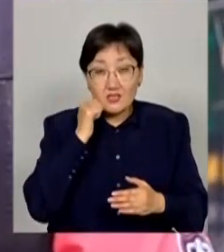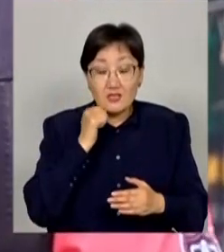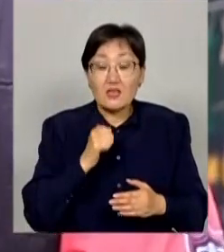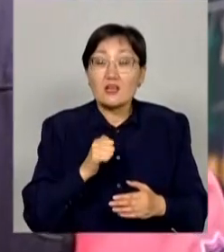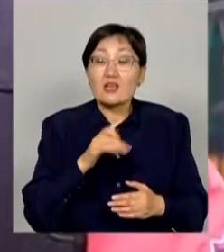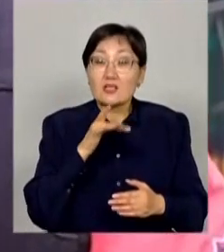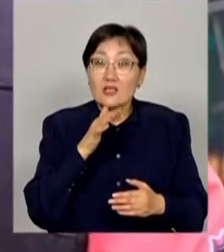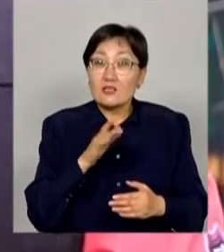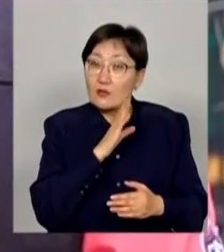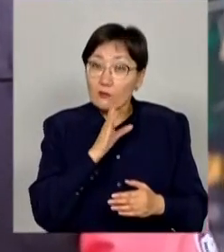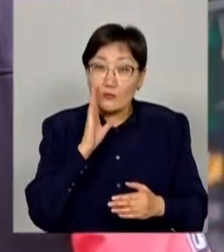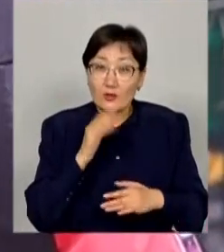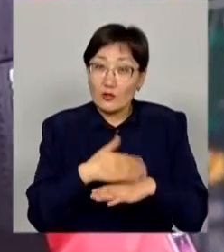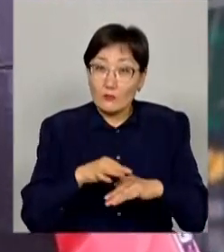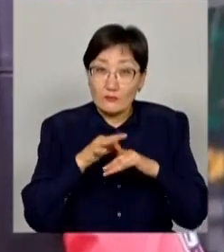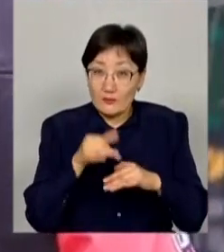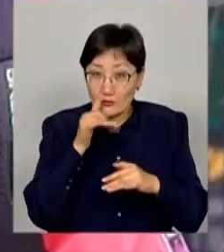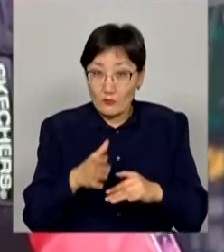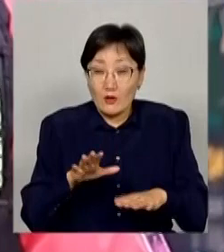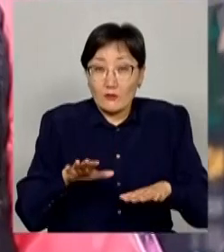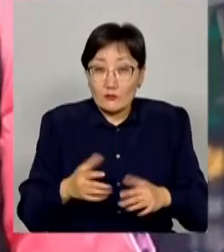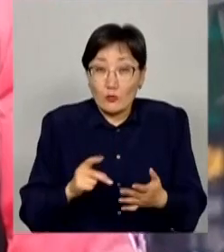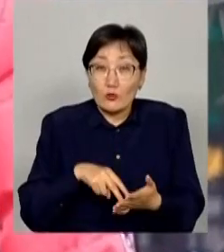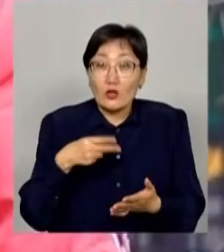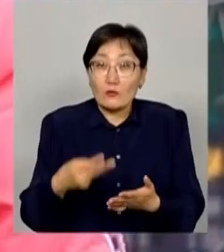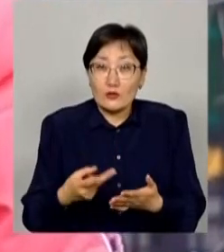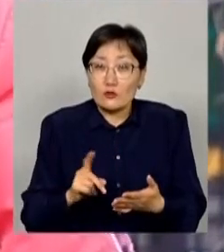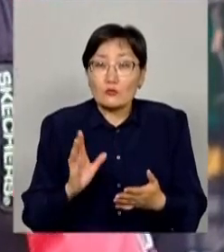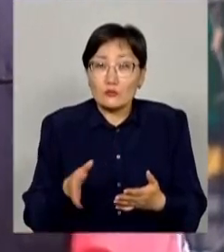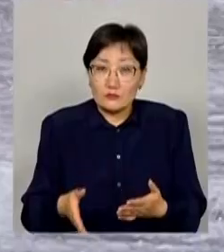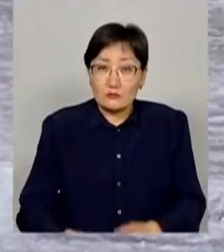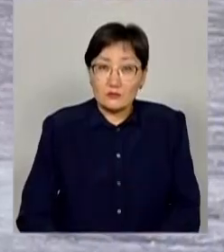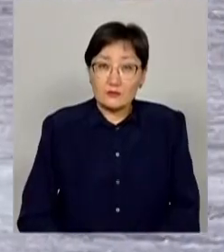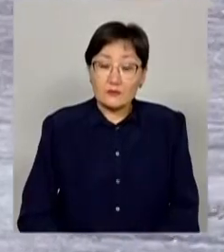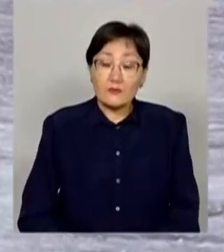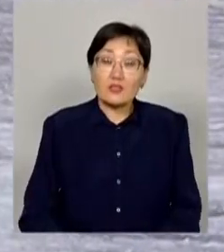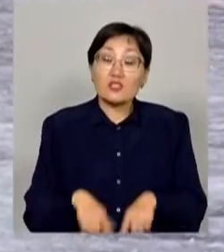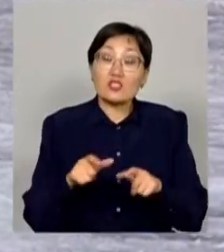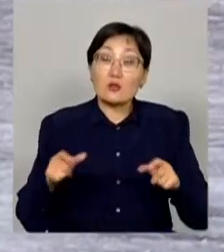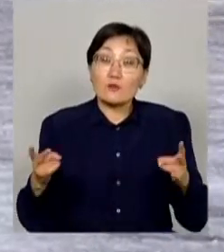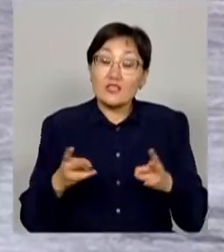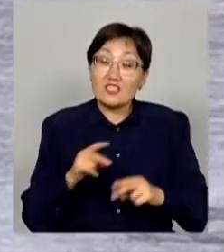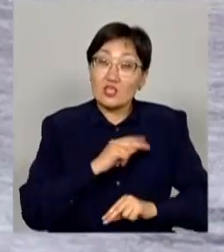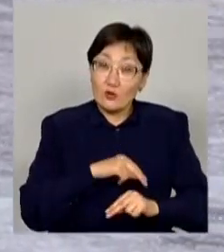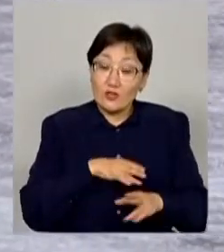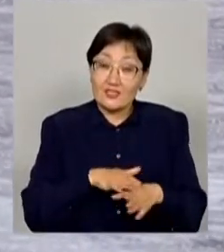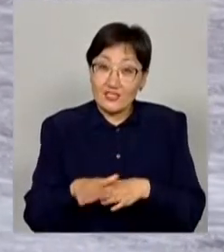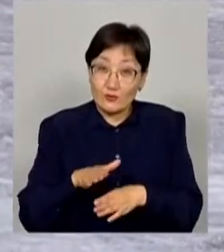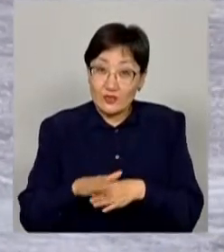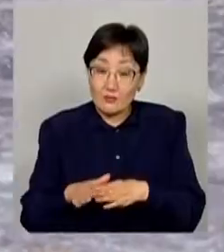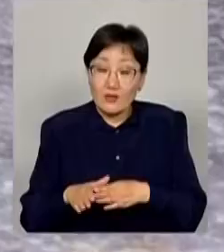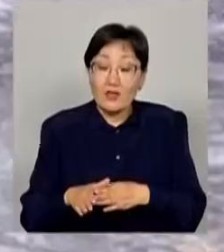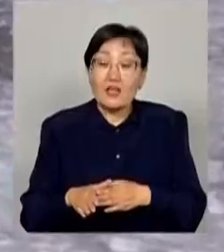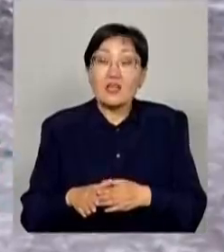мүлдем сыртқа шығармай жүрмін. Бір жерде сүрініп құлап қалса не болады? Тұрғындардың тиісті жұмыстар жасалып жатқан жоқ